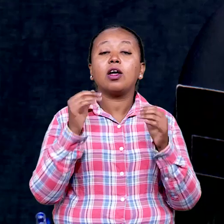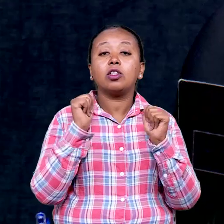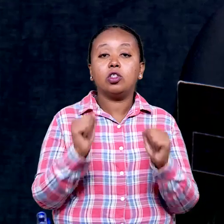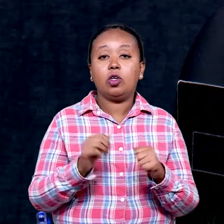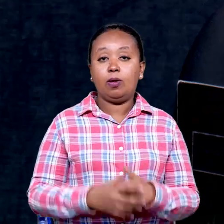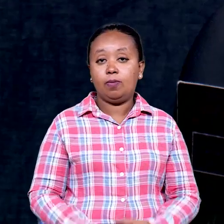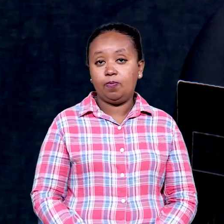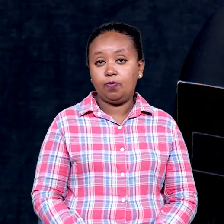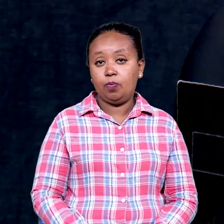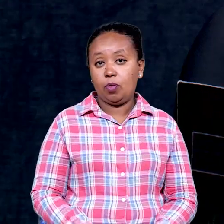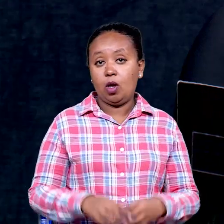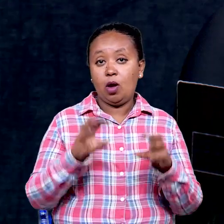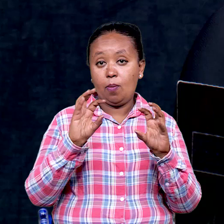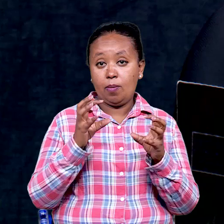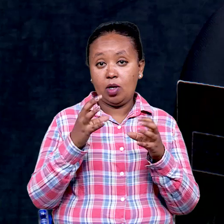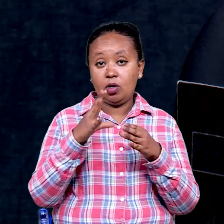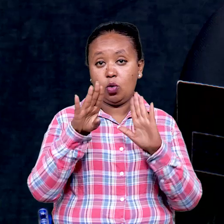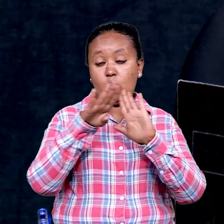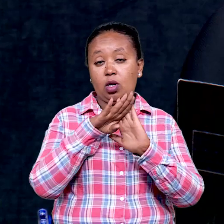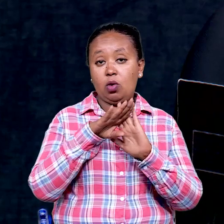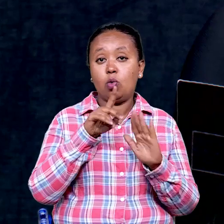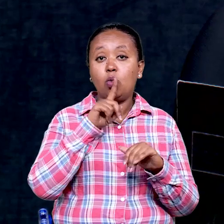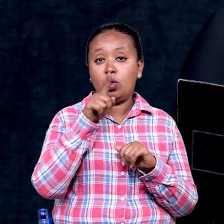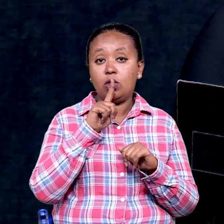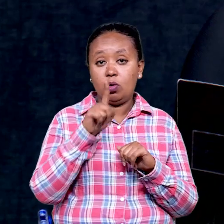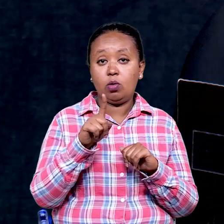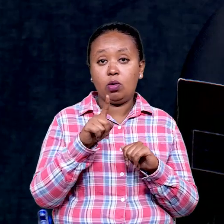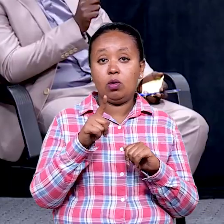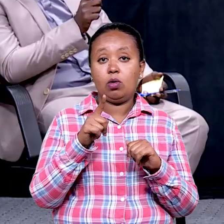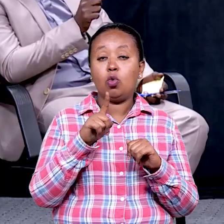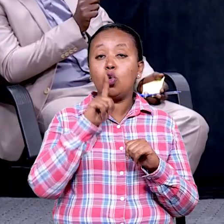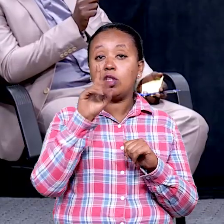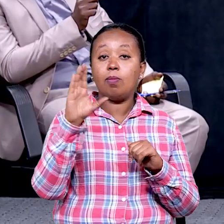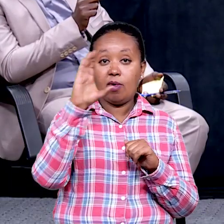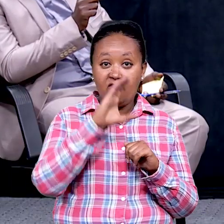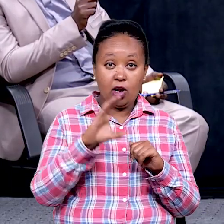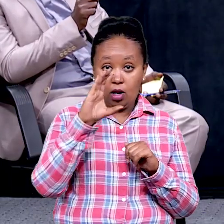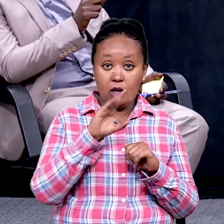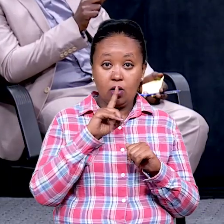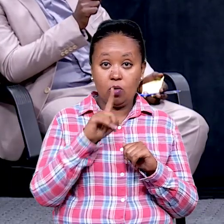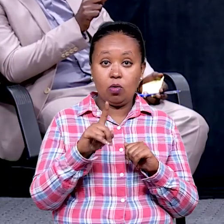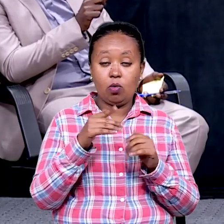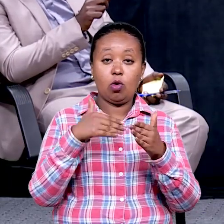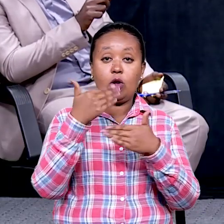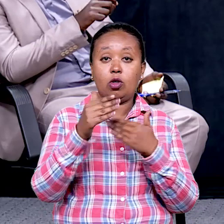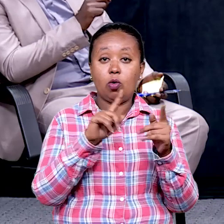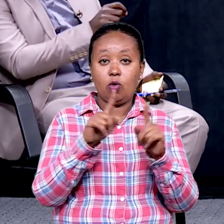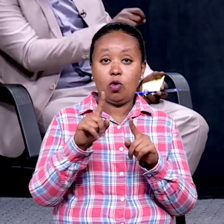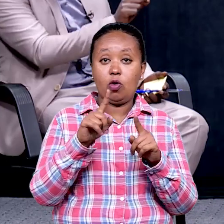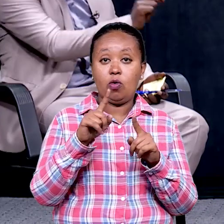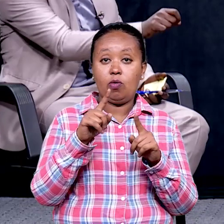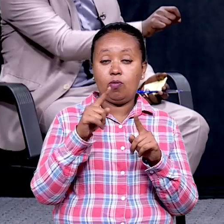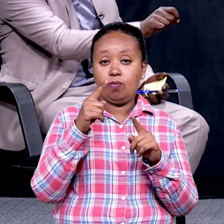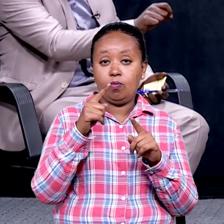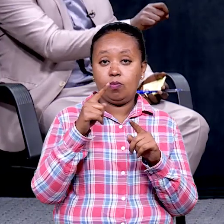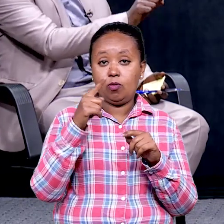ይቻላል እንግዲህ የሚዲያ ውግንና እውነት ነው እውነትን መፈለግ ነው አይደለ ቀጥሎ ደግሞ ፎር ዘ